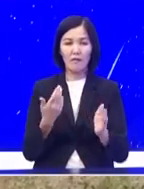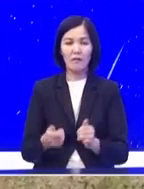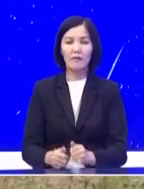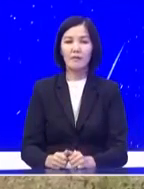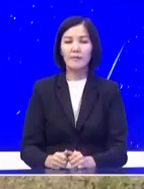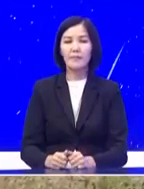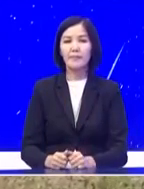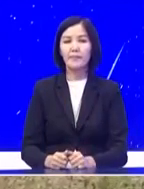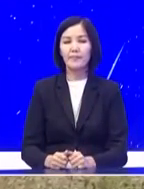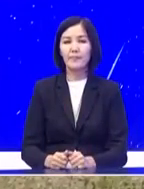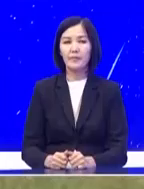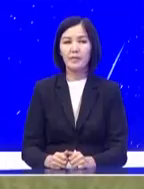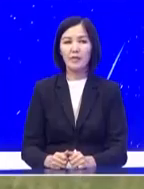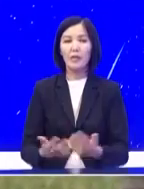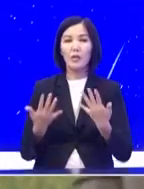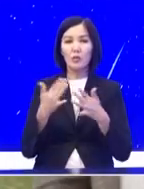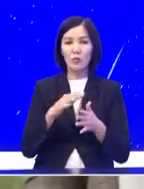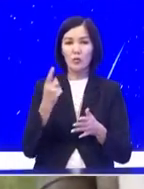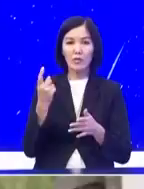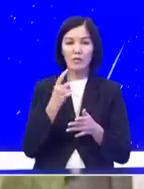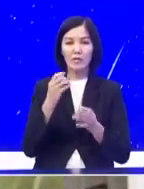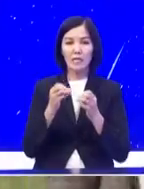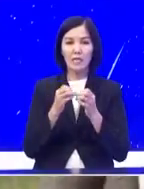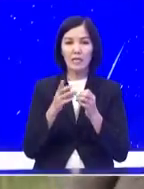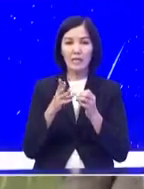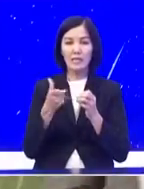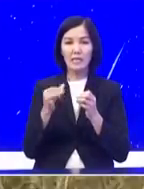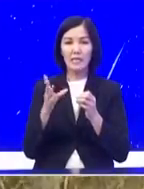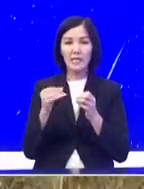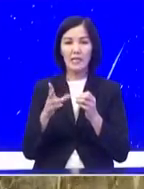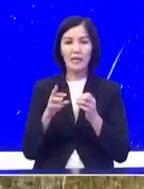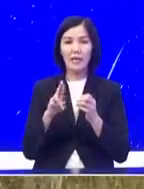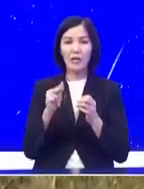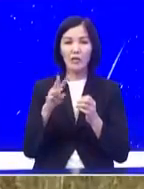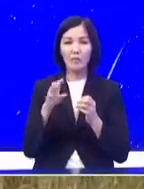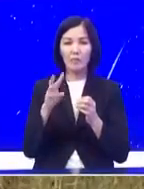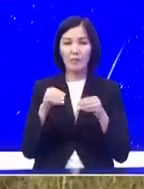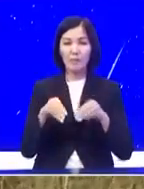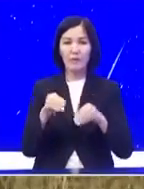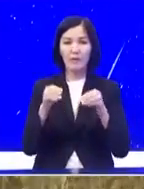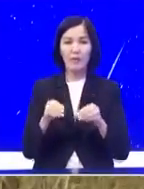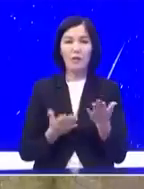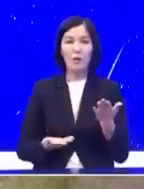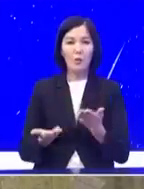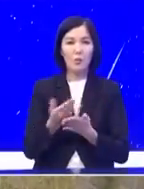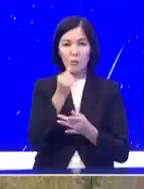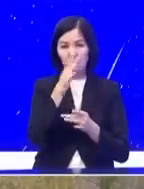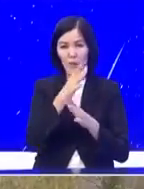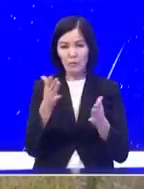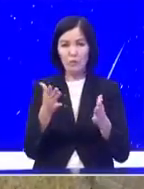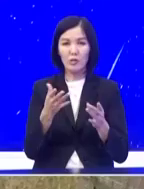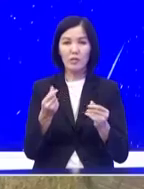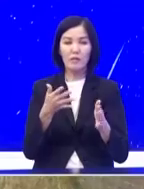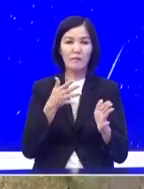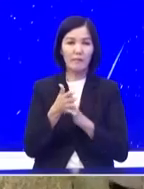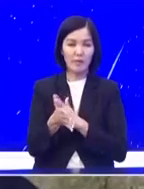Аналогичная ситуация и у Жаната Укенова. Крестьянин на 13 гектарах посеял ячмень. Увы, пожинать плоды кропотливого труда ему не суждено. Все